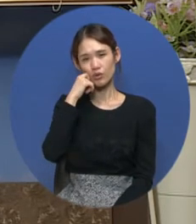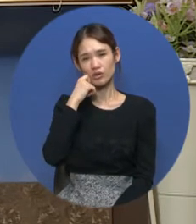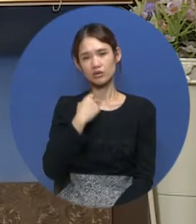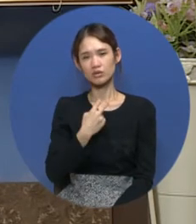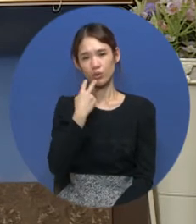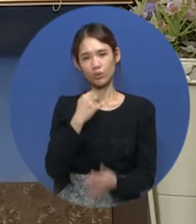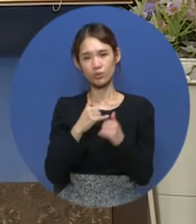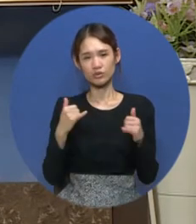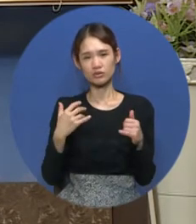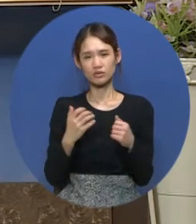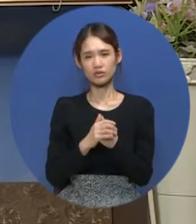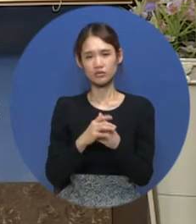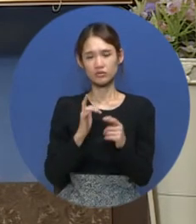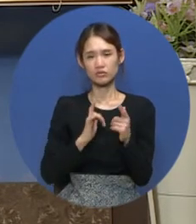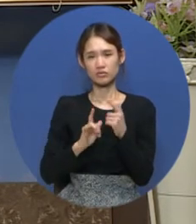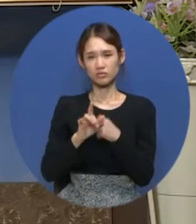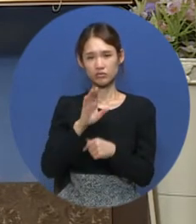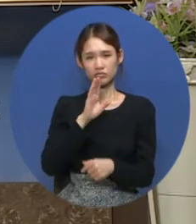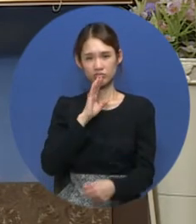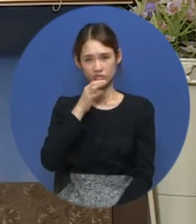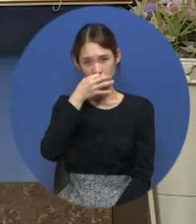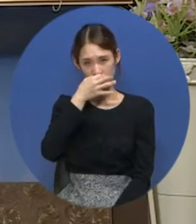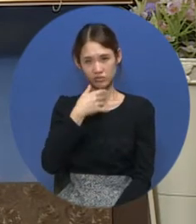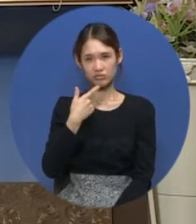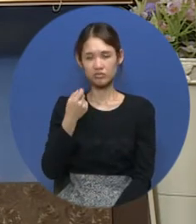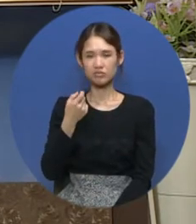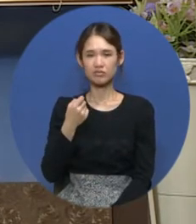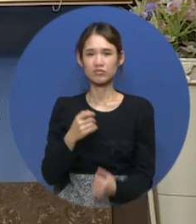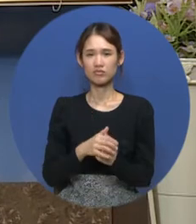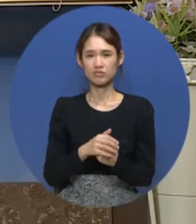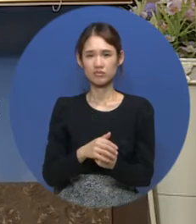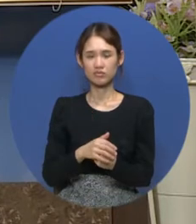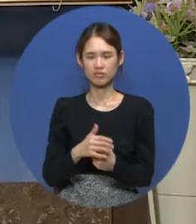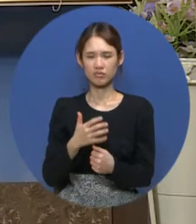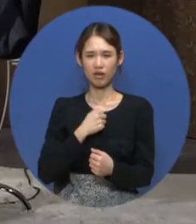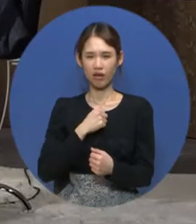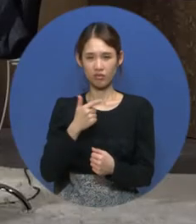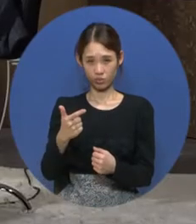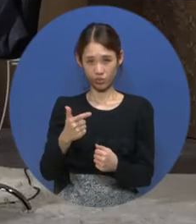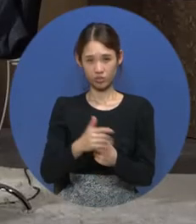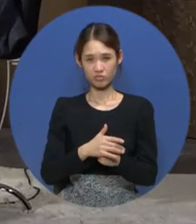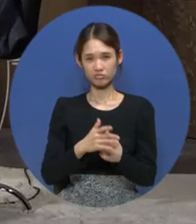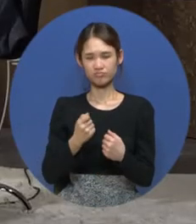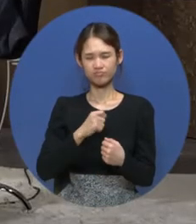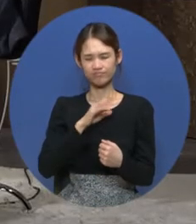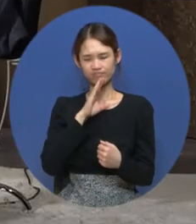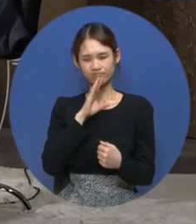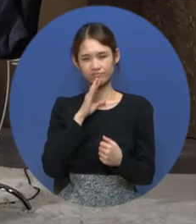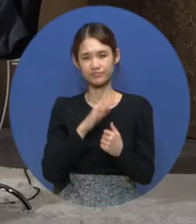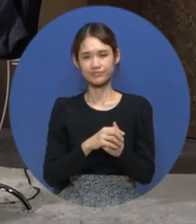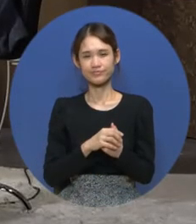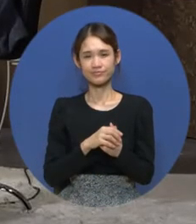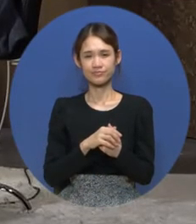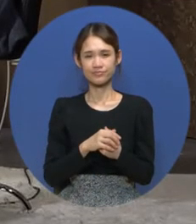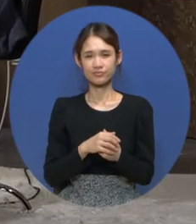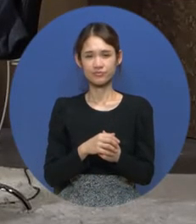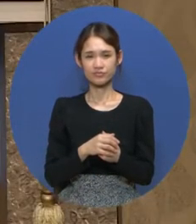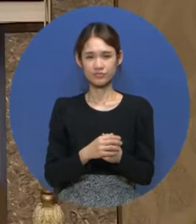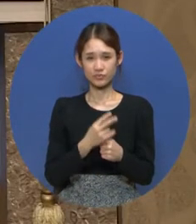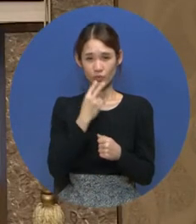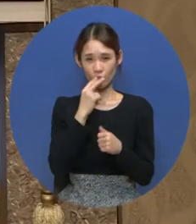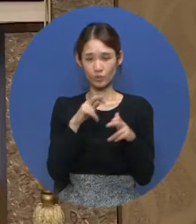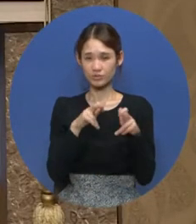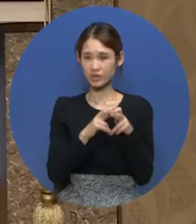장애를 가지신 분들은 정말 힘들 제거가 되죠 치명적일 것 같은데 층 드린 겁니다 아 그래서 그런 호흡